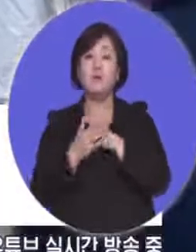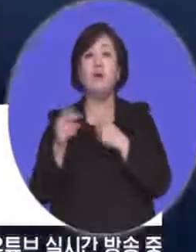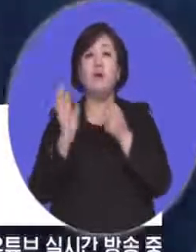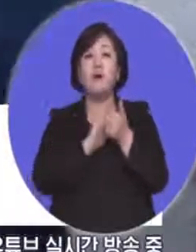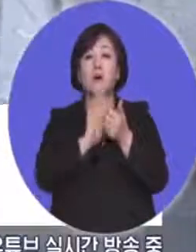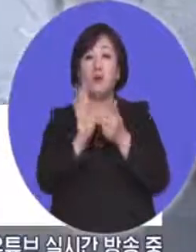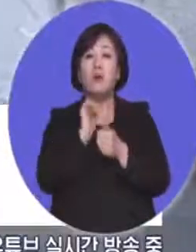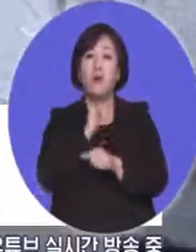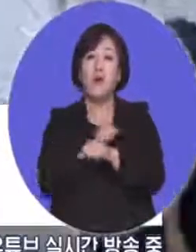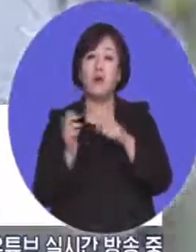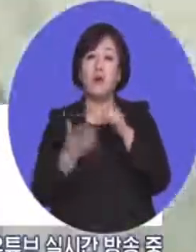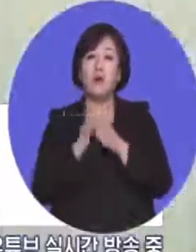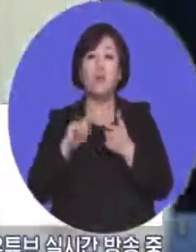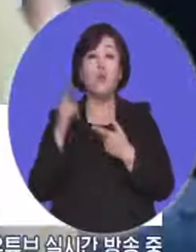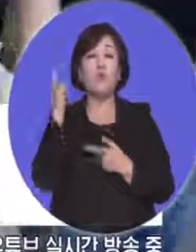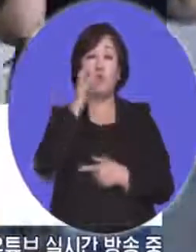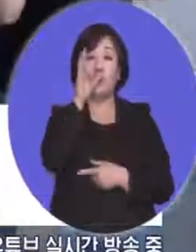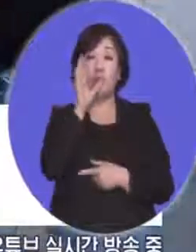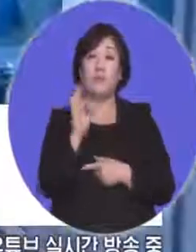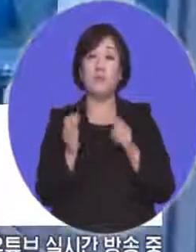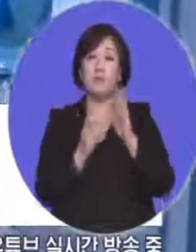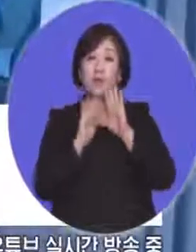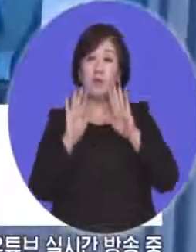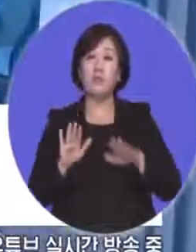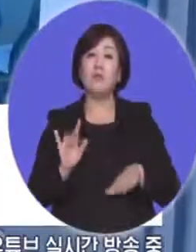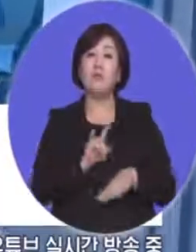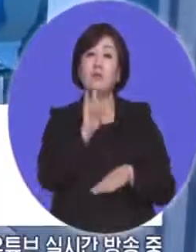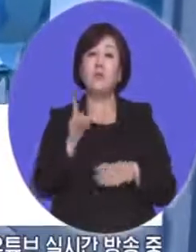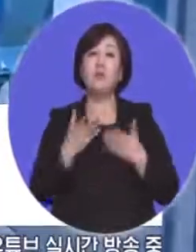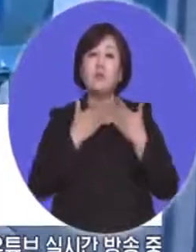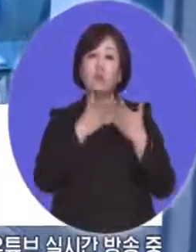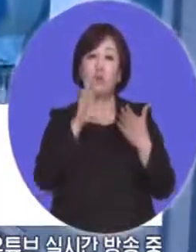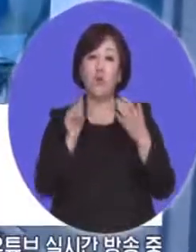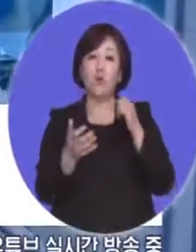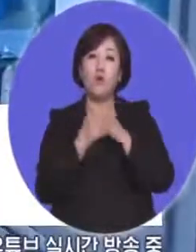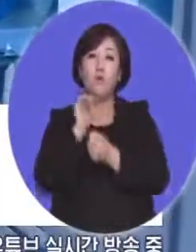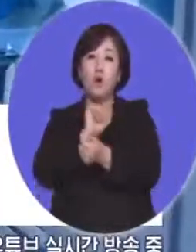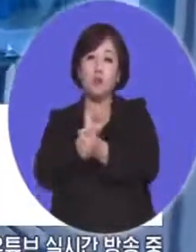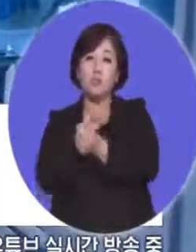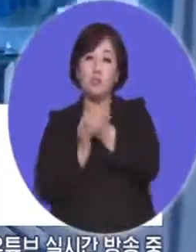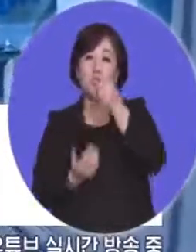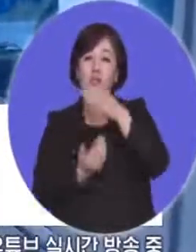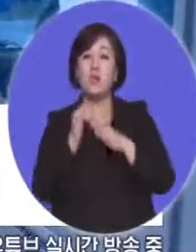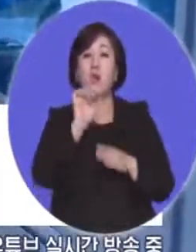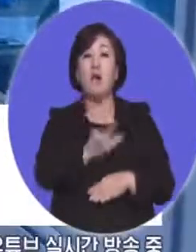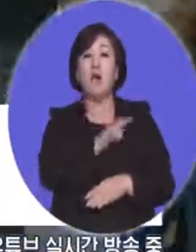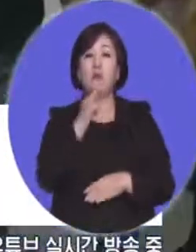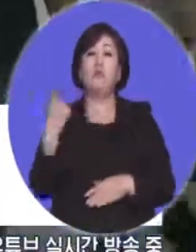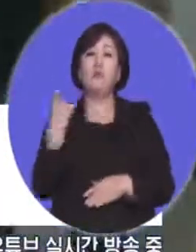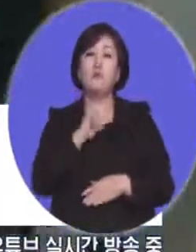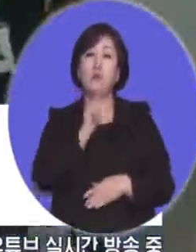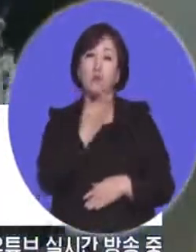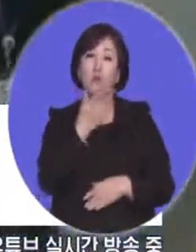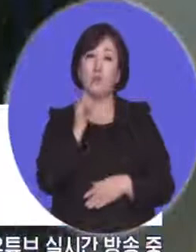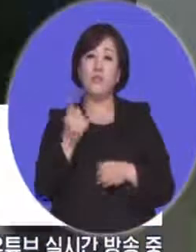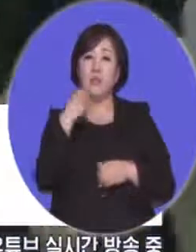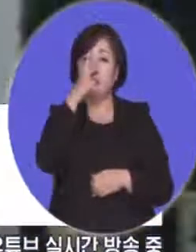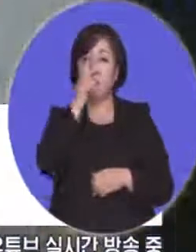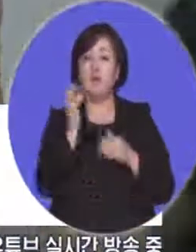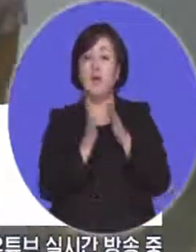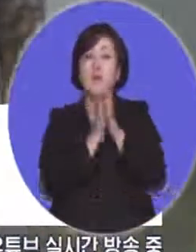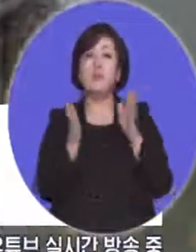애로사항을 청취했습니다. 송 시장은 최근 현대중공업 코로나19 확진자로 인해 하루 1,900명가량의 검사를